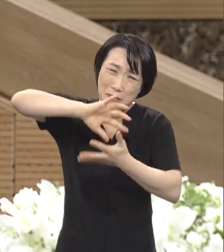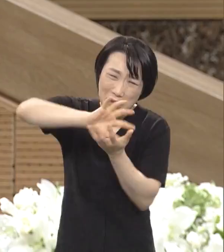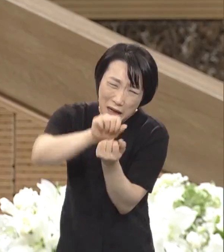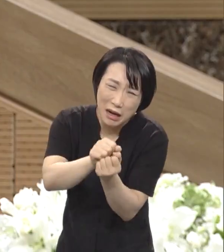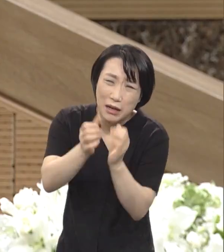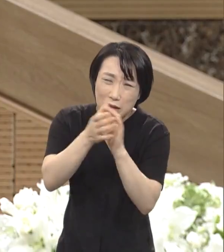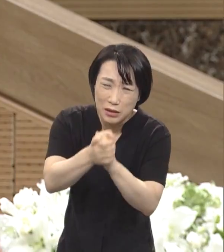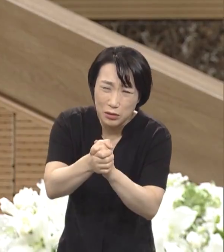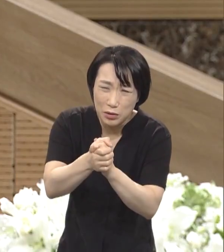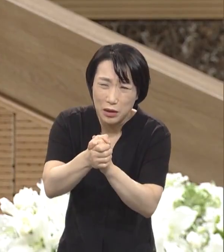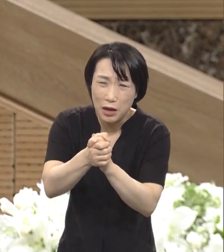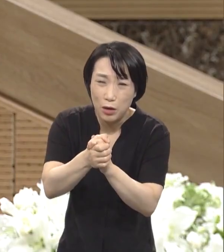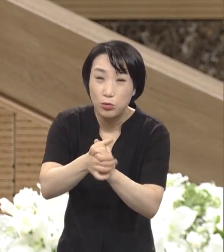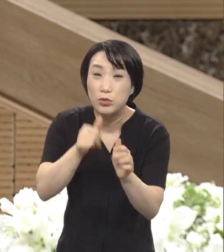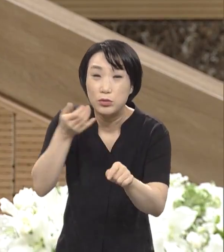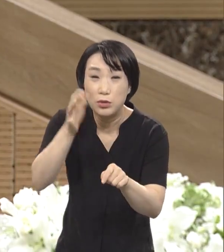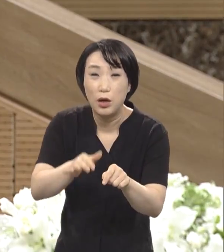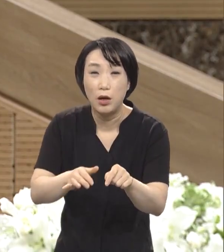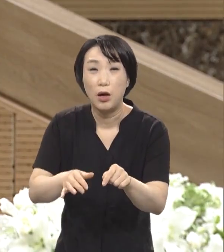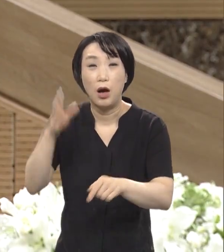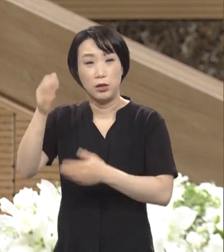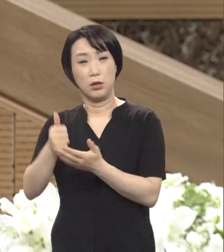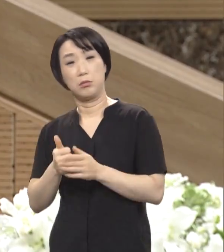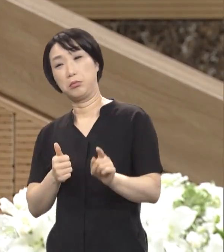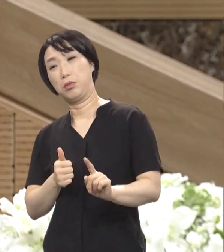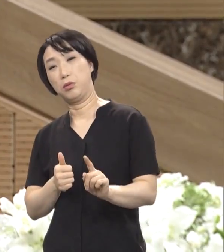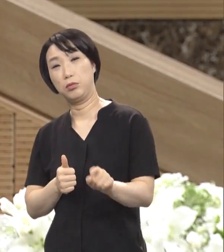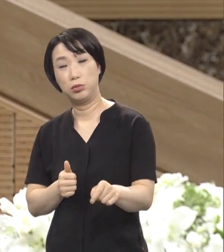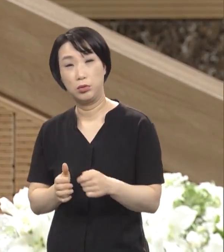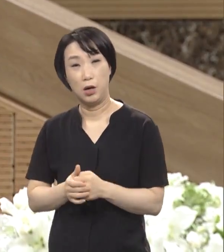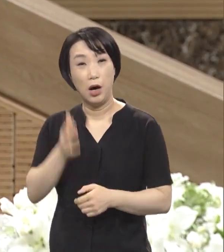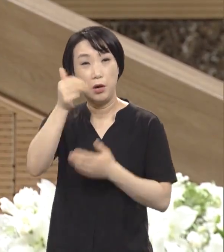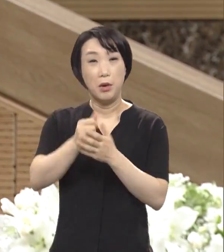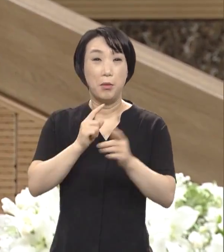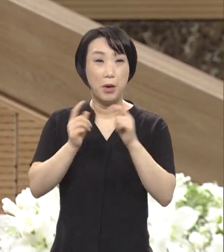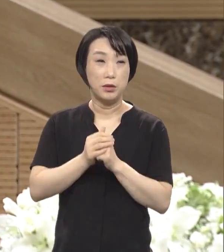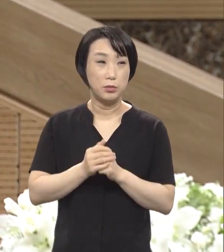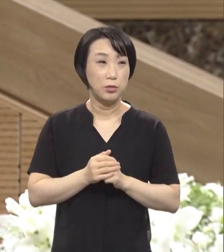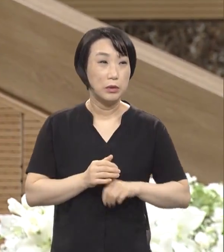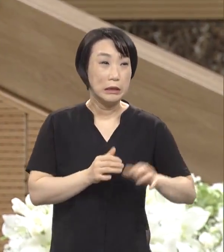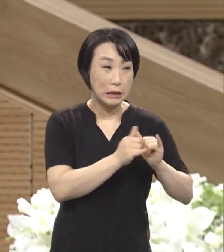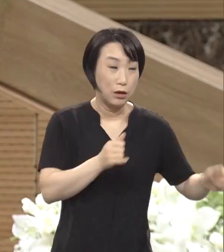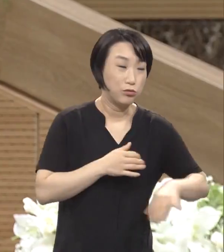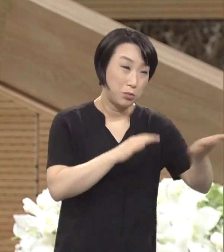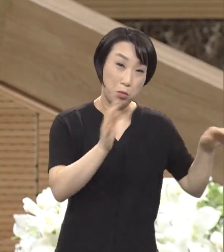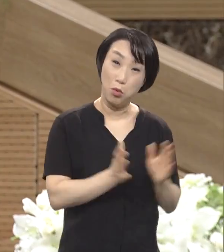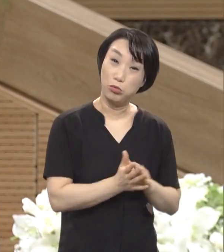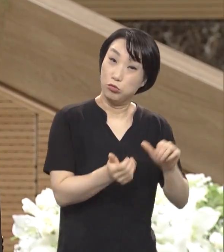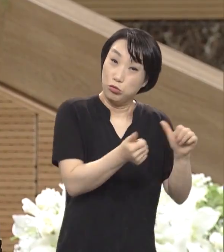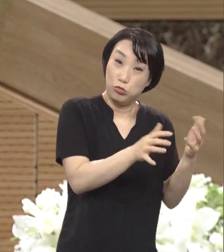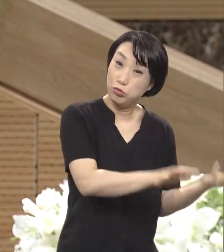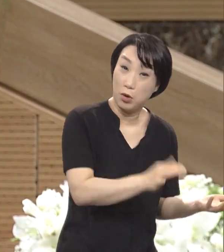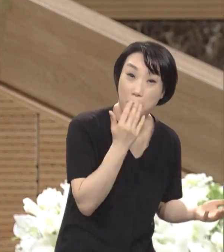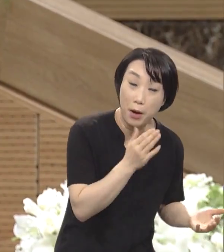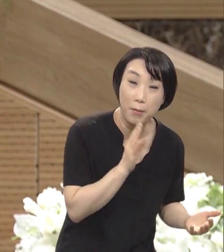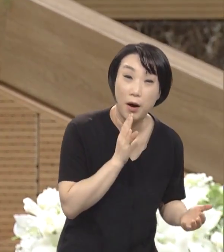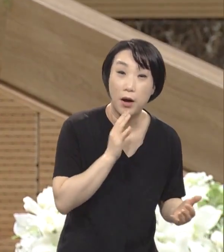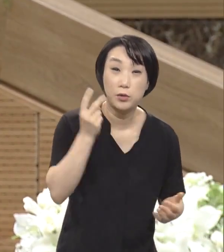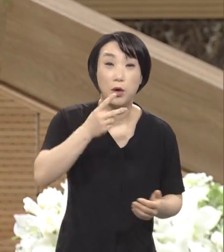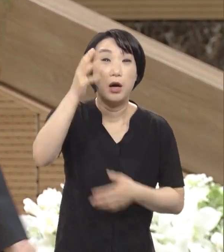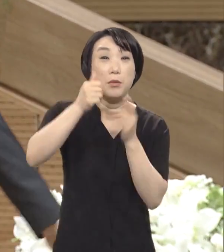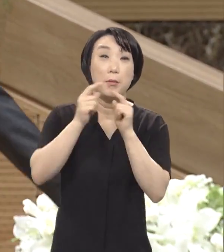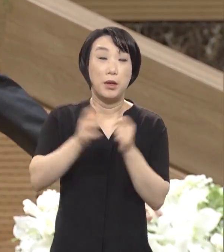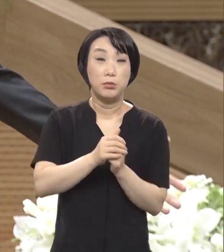애절하게 기도하는데 까짓거 말씀 한마디면 다 죽여버리고 말씀 한마디면 살릴 수